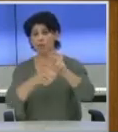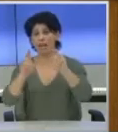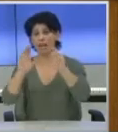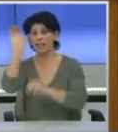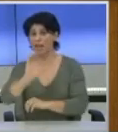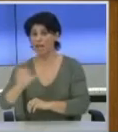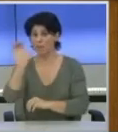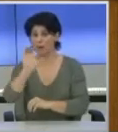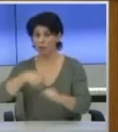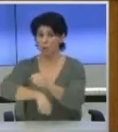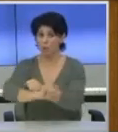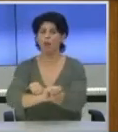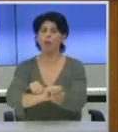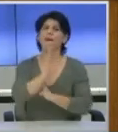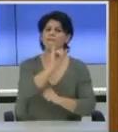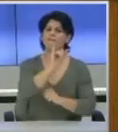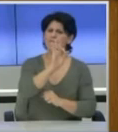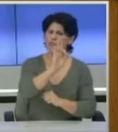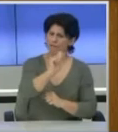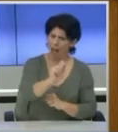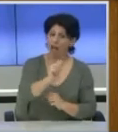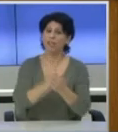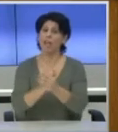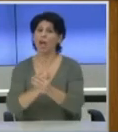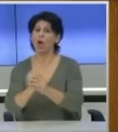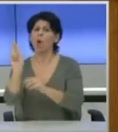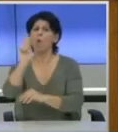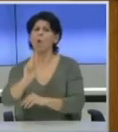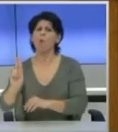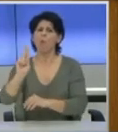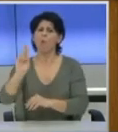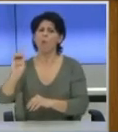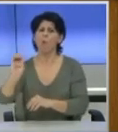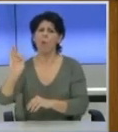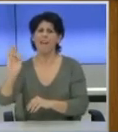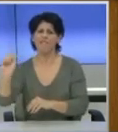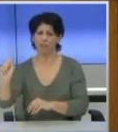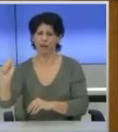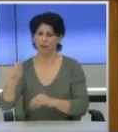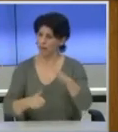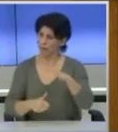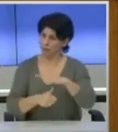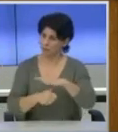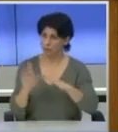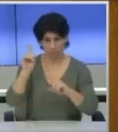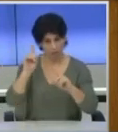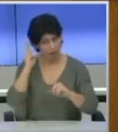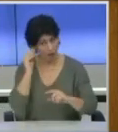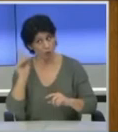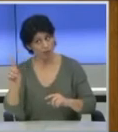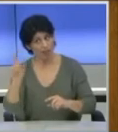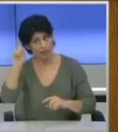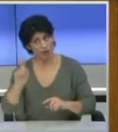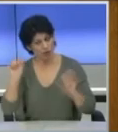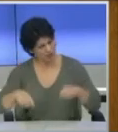Ευρωπαϊκής Ποδοσφαιρικής Ομοσπονδίας, στη FIFA και στη UEFA. Και οι πρόεδροι, ακούστε λίγο, μπορείτε να συμφωνήσετε και σε κάποια από αυτά